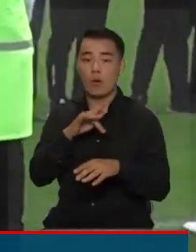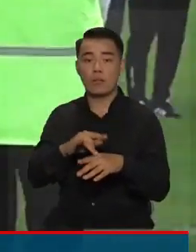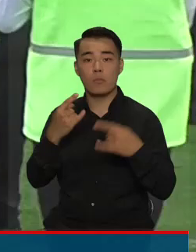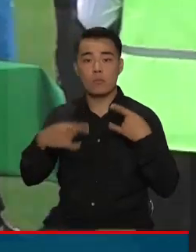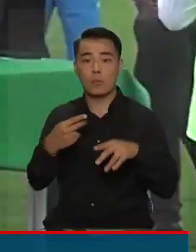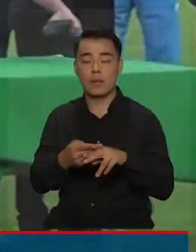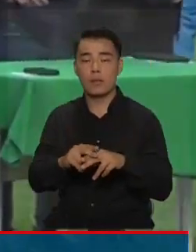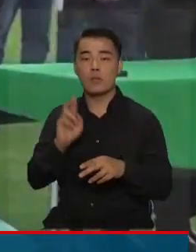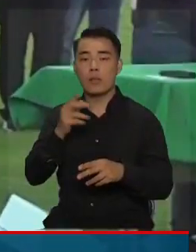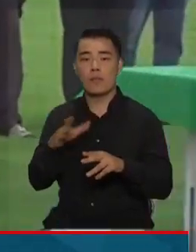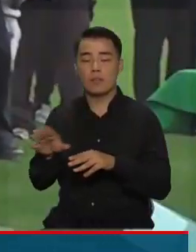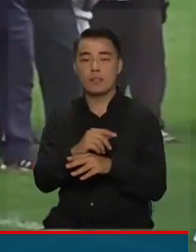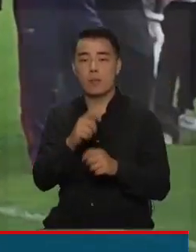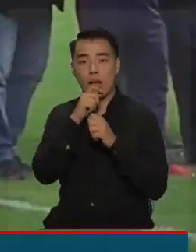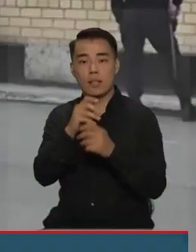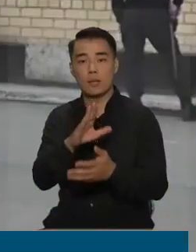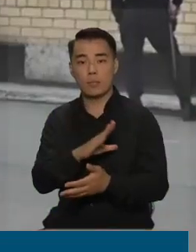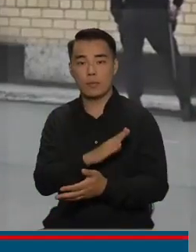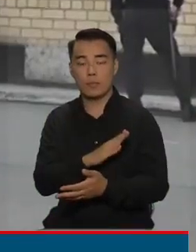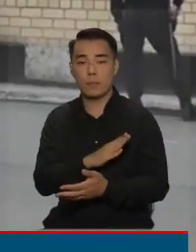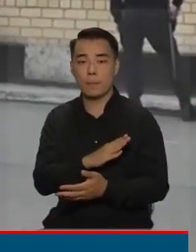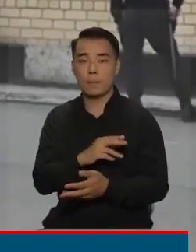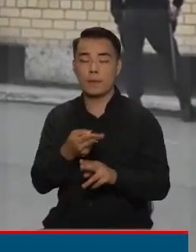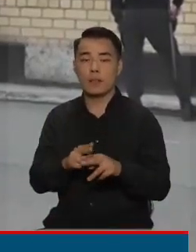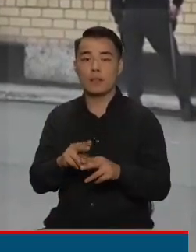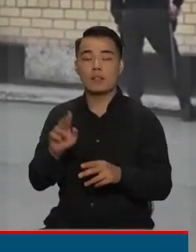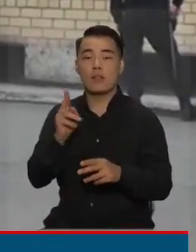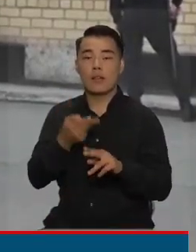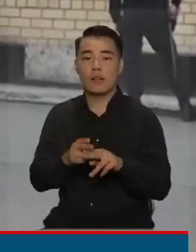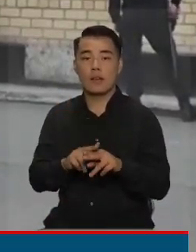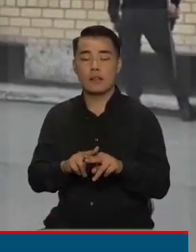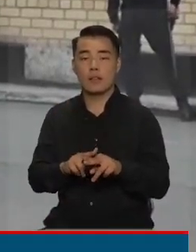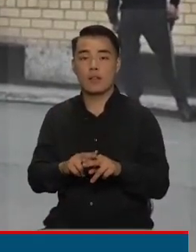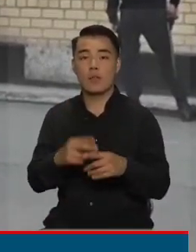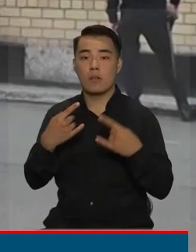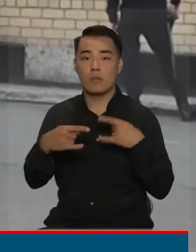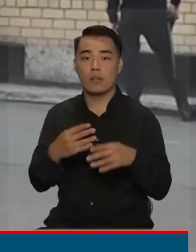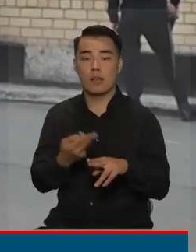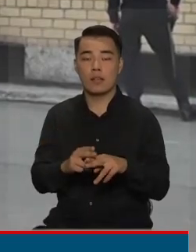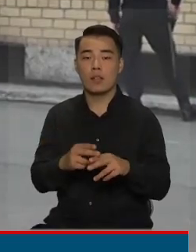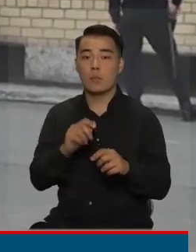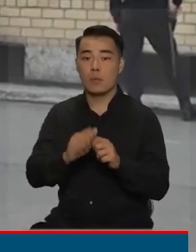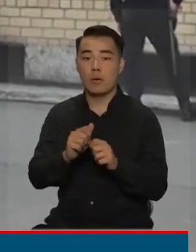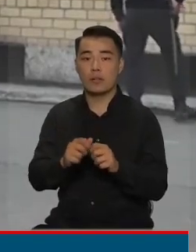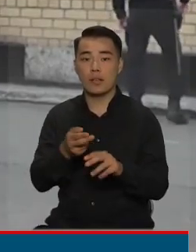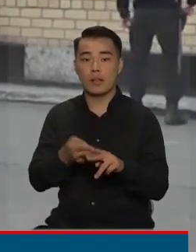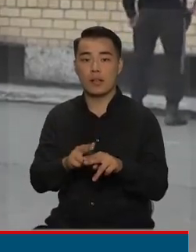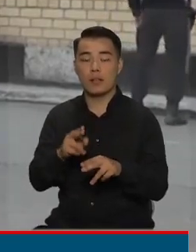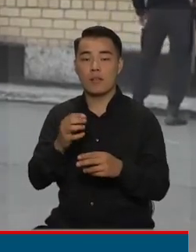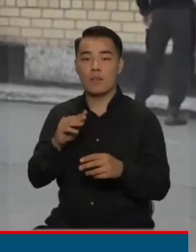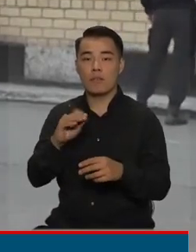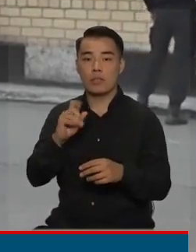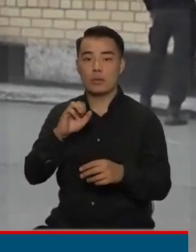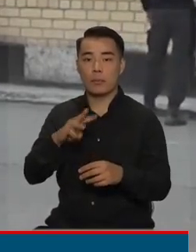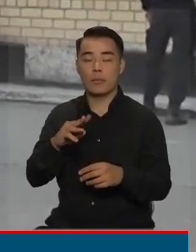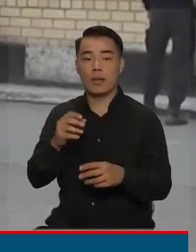ардагерлері мен жанкүйерлері марапатталды. Командаға біздің қалаға сондай спонсор ретінде көрсетіп отырған Freedom